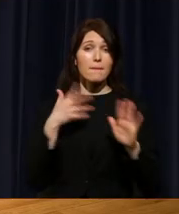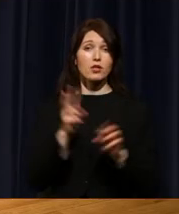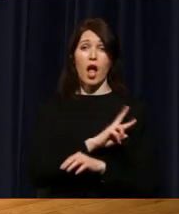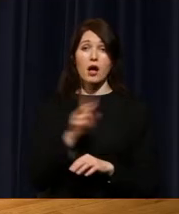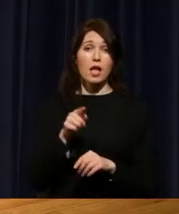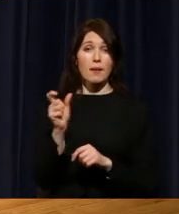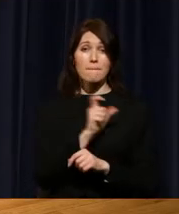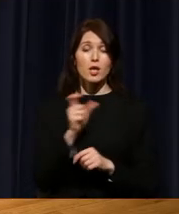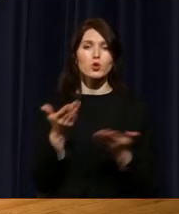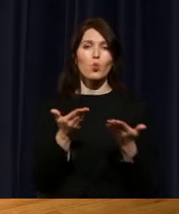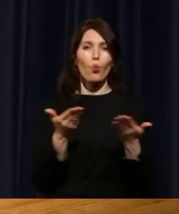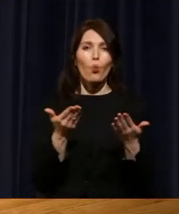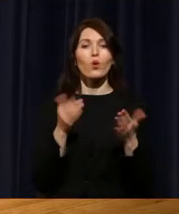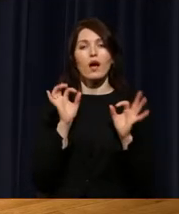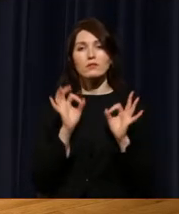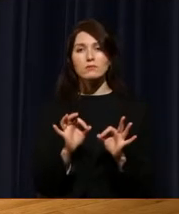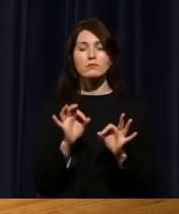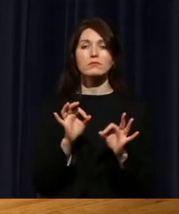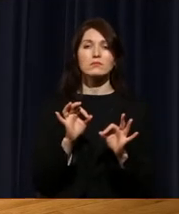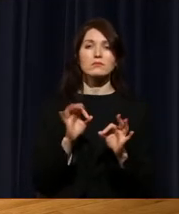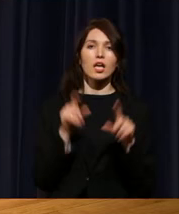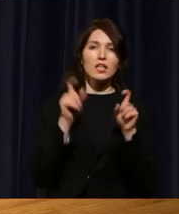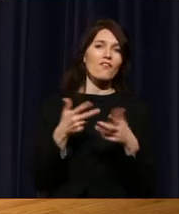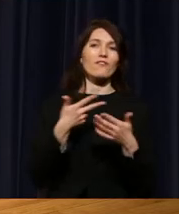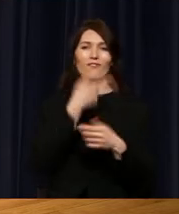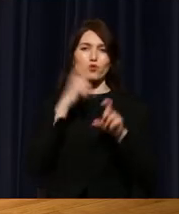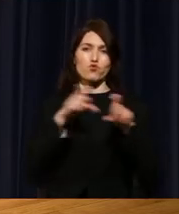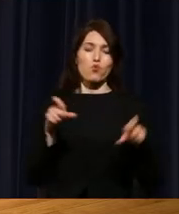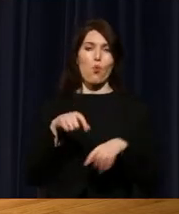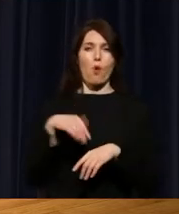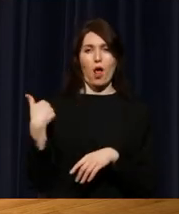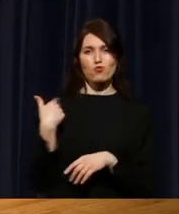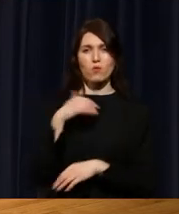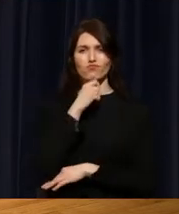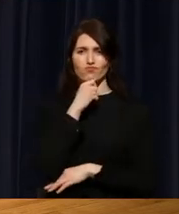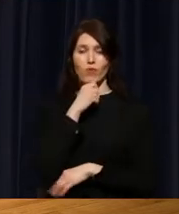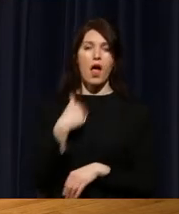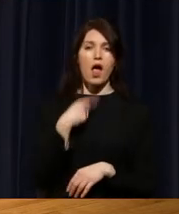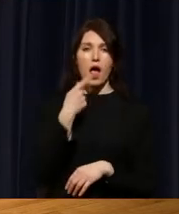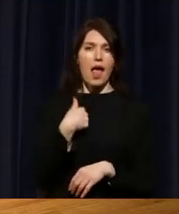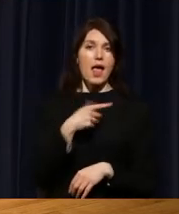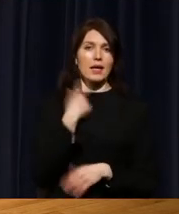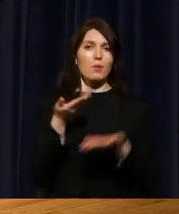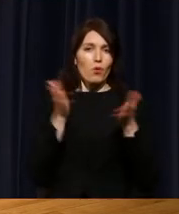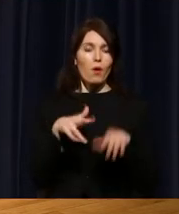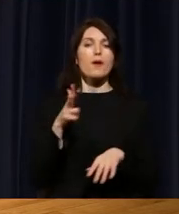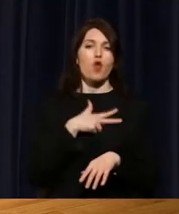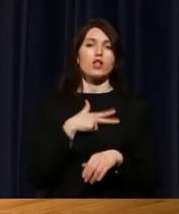tas brīdis, kurā kāds, kurš sēž vidusskolas solā, saka, es gribu kļūt par